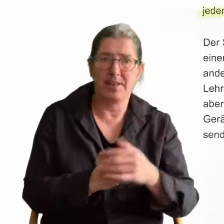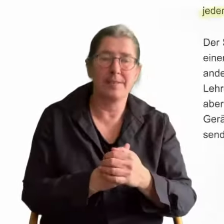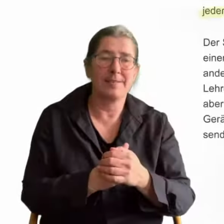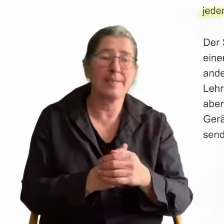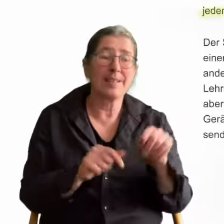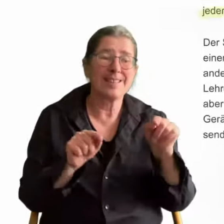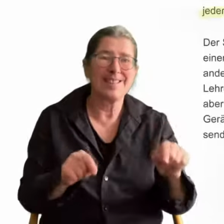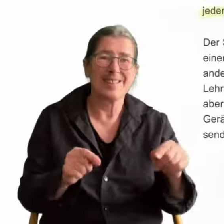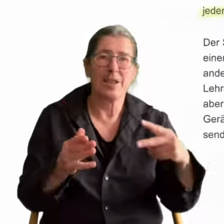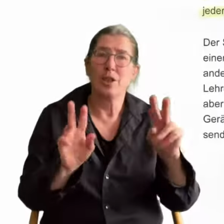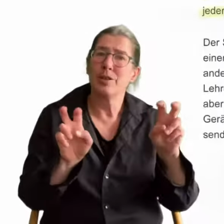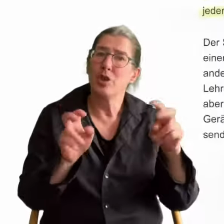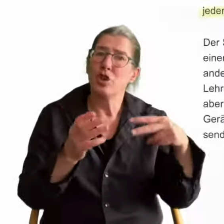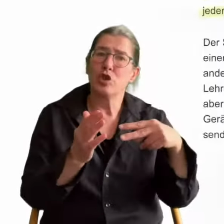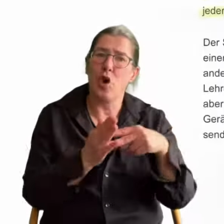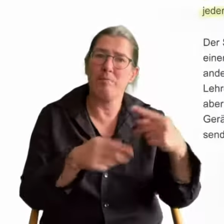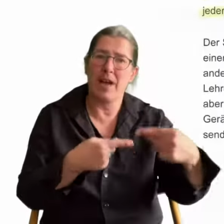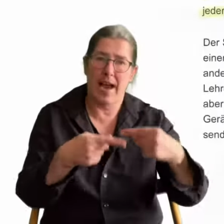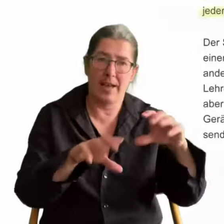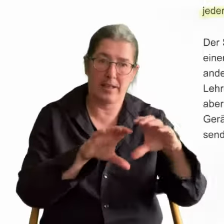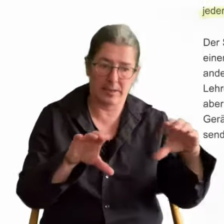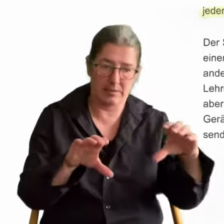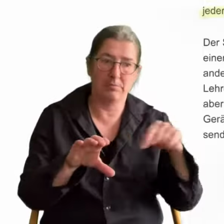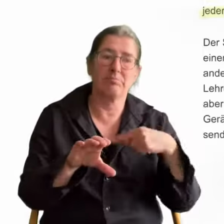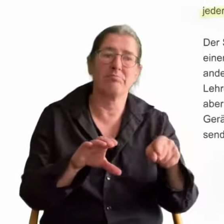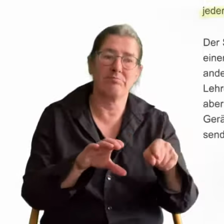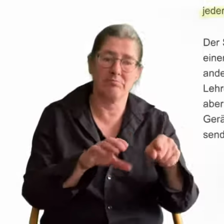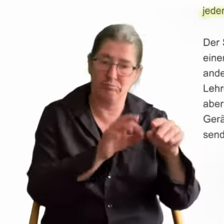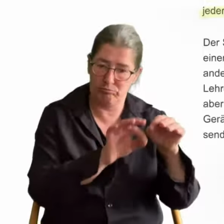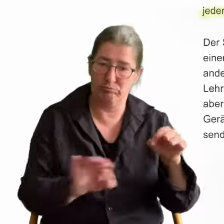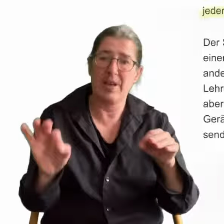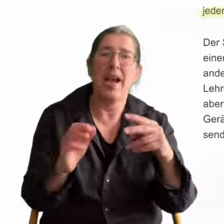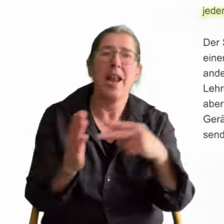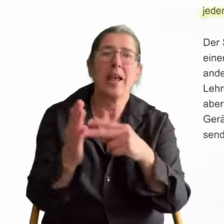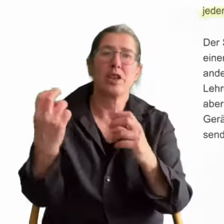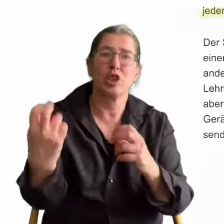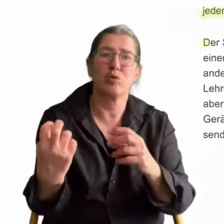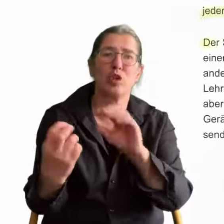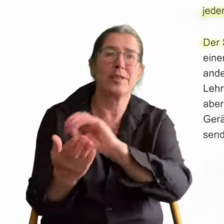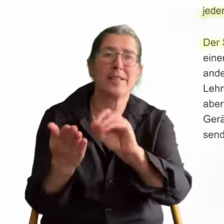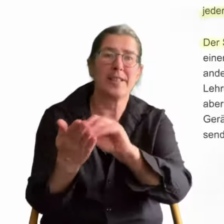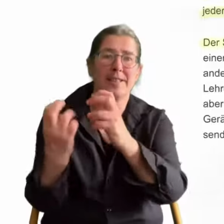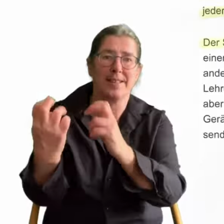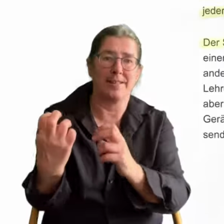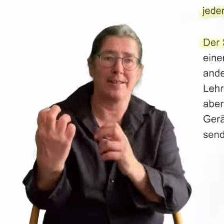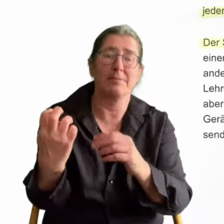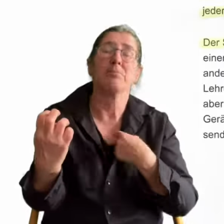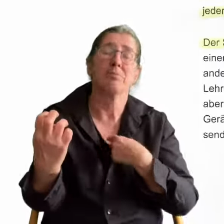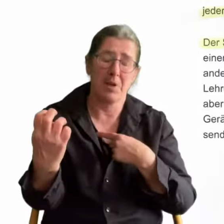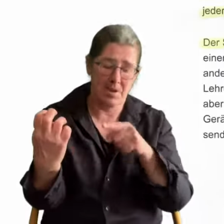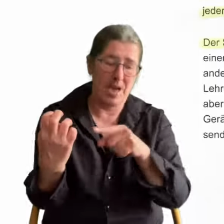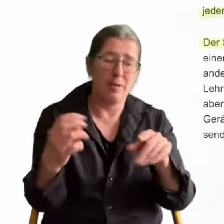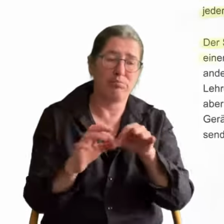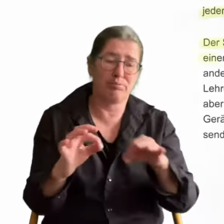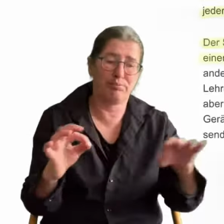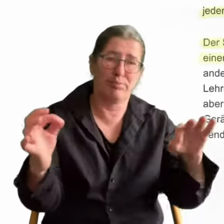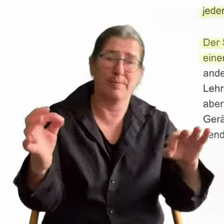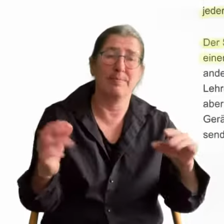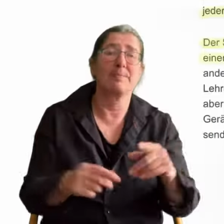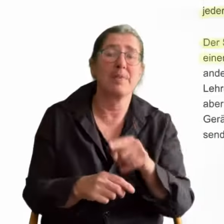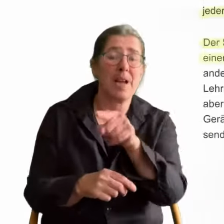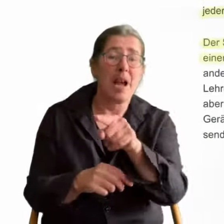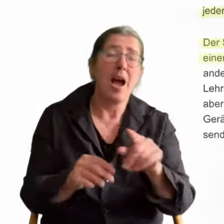proben gerät war mit dem schüler über einen elektrischen stuhl verbunden der schüler ist in einem abgetrennten raum auf einem